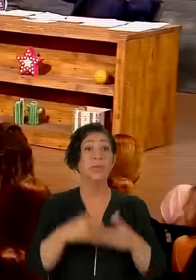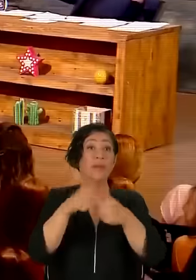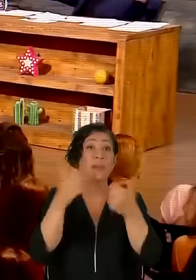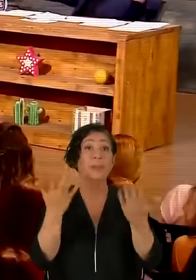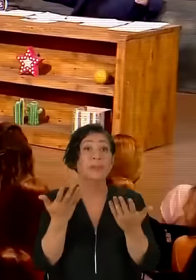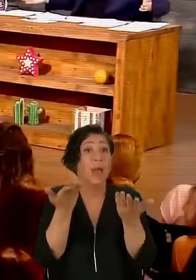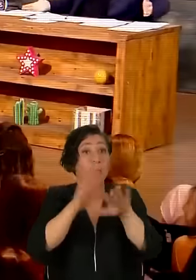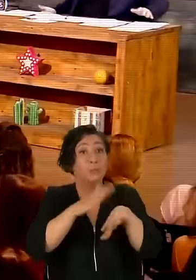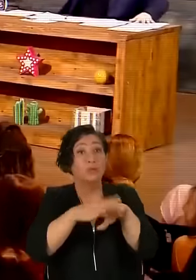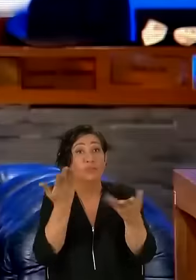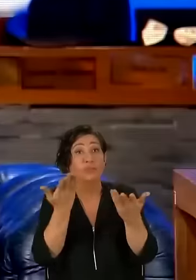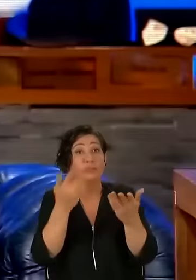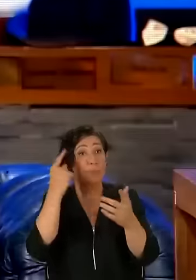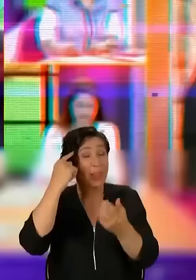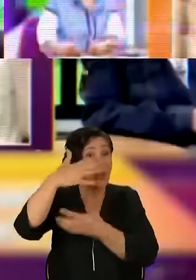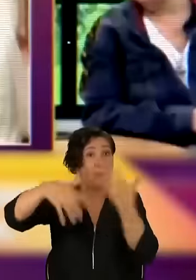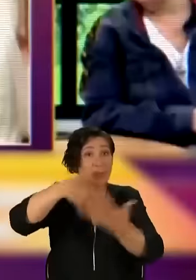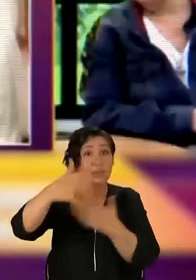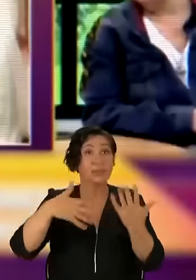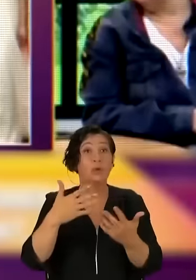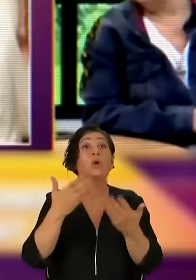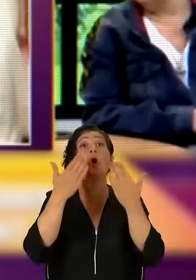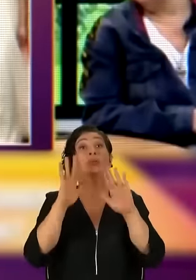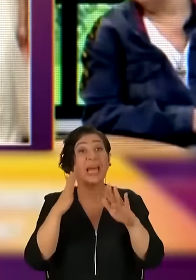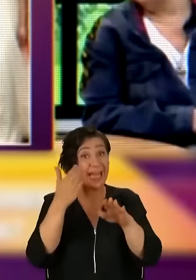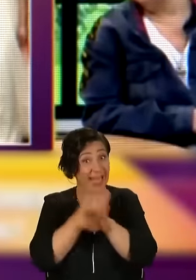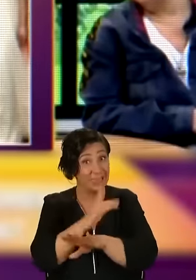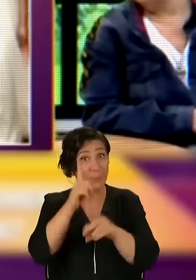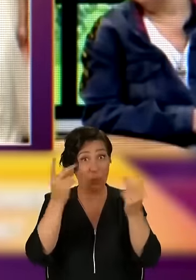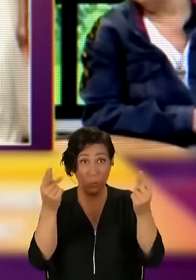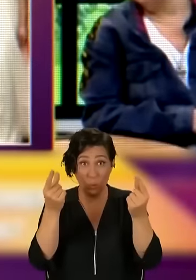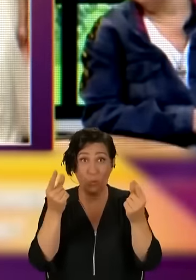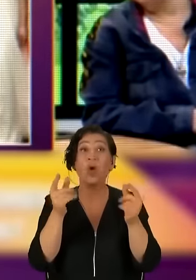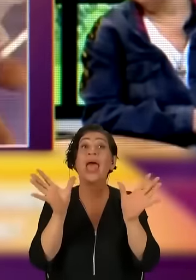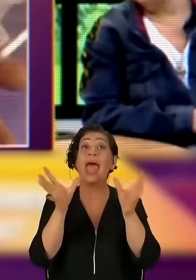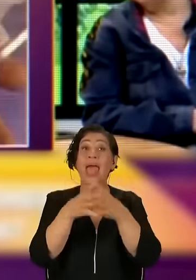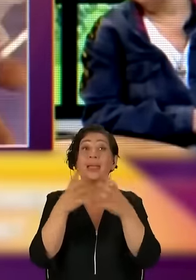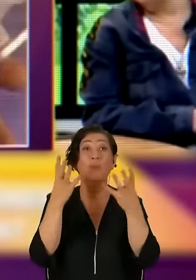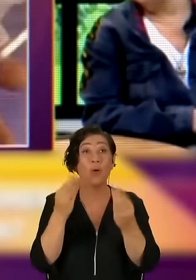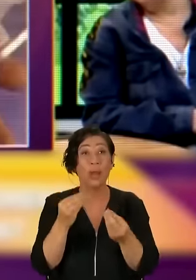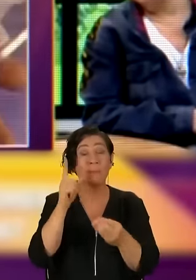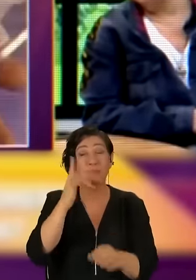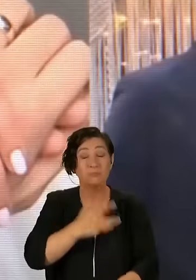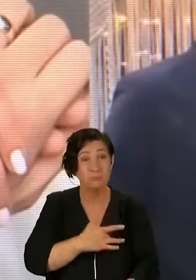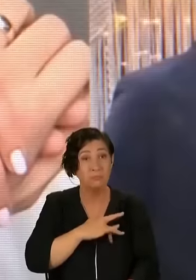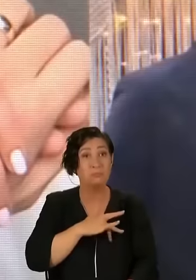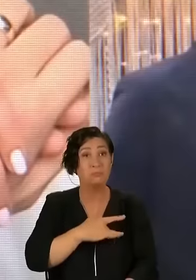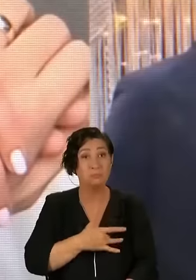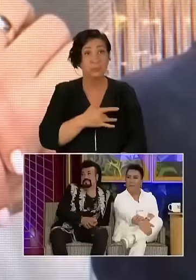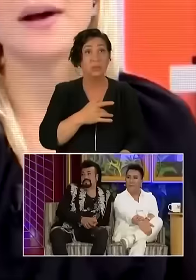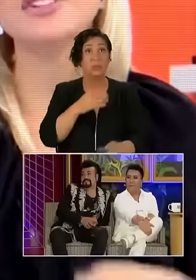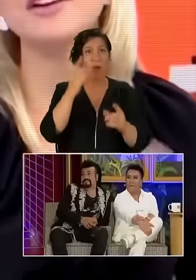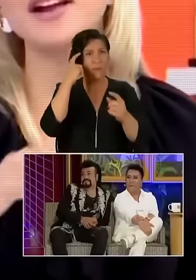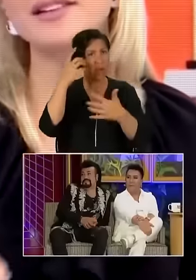Evlenmedin. Ne yapıyorsunuz oğlum siz? Biletin kafasını karıştırdın ya. Yoksa gerçek bir düğün mü? Ekip olarak bir muamma yarattılar. Kafamız